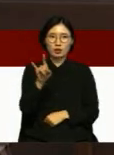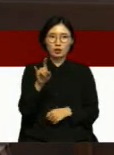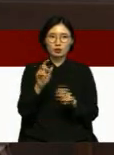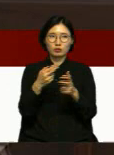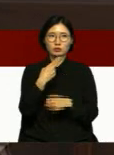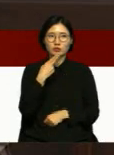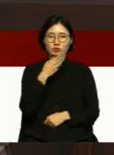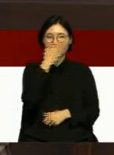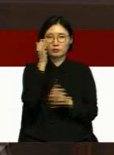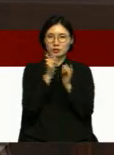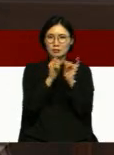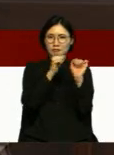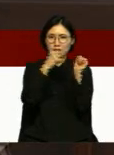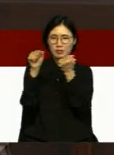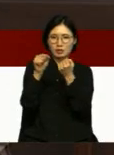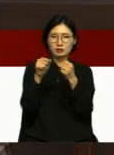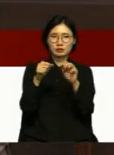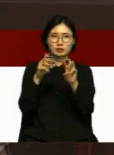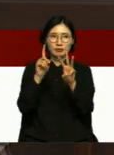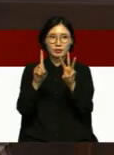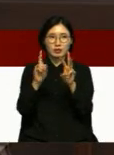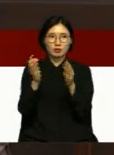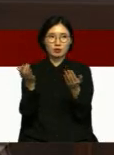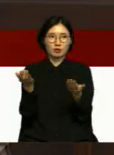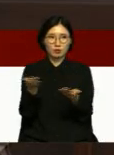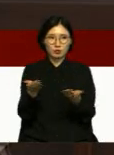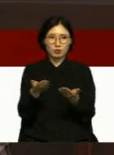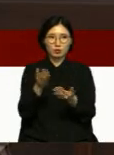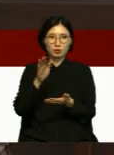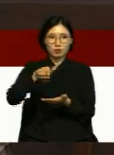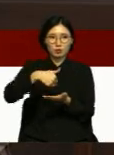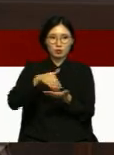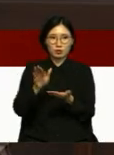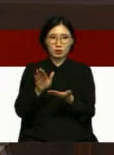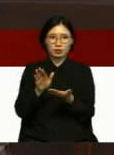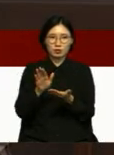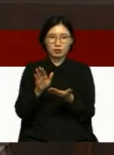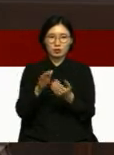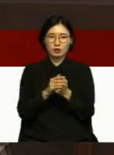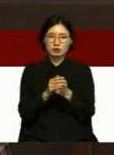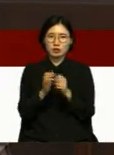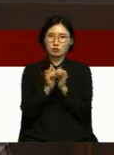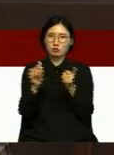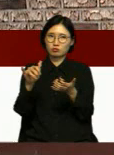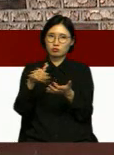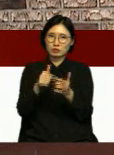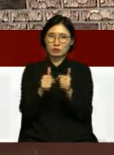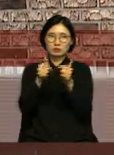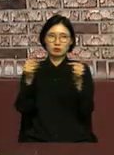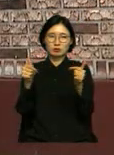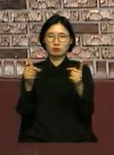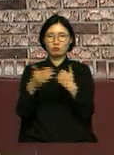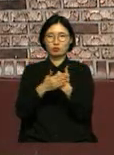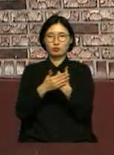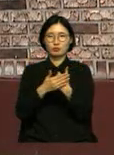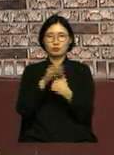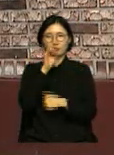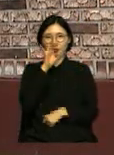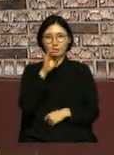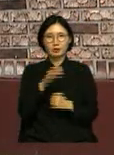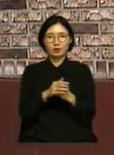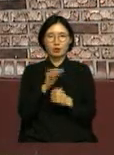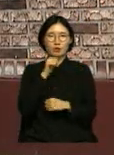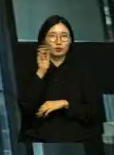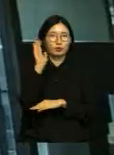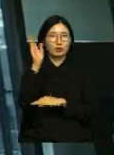젊은층이 기피하는 3D 업종으로 동두천시의 절실한 인구 증가에도 전혀 도움이 되질 않습니다. 시의회